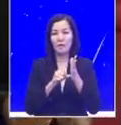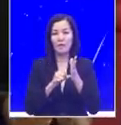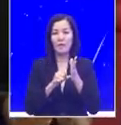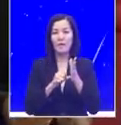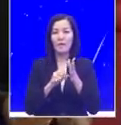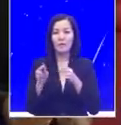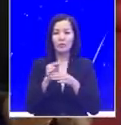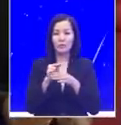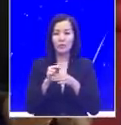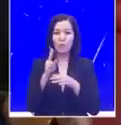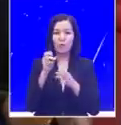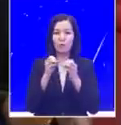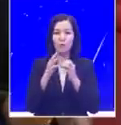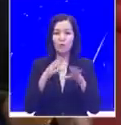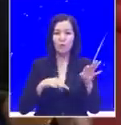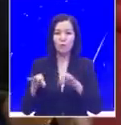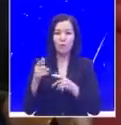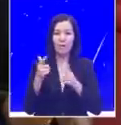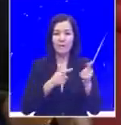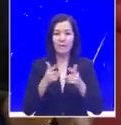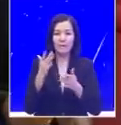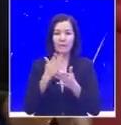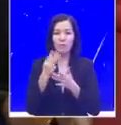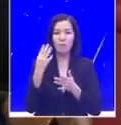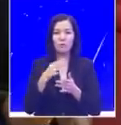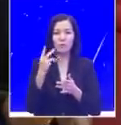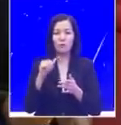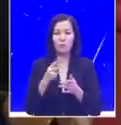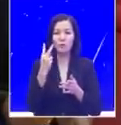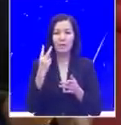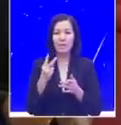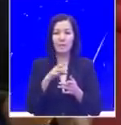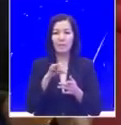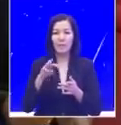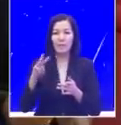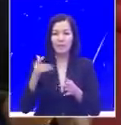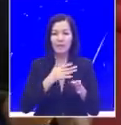жөндеу жұмыстарына 214 жоба әзірленіп отыр. 34,2 миллиард теңге